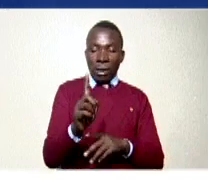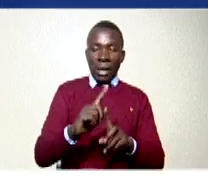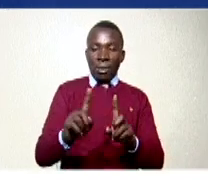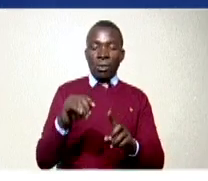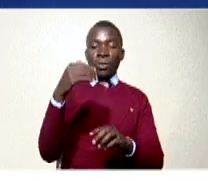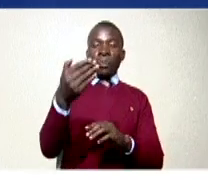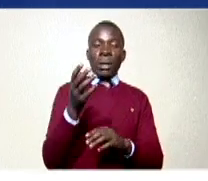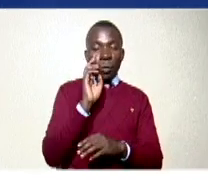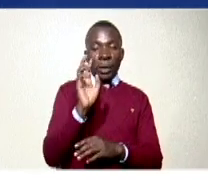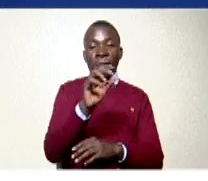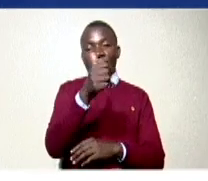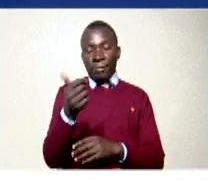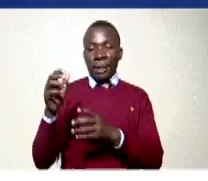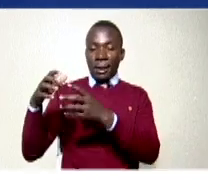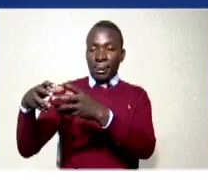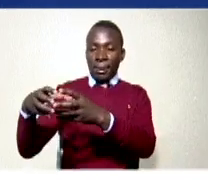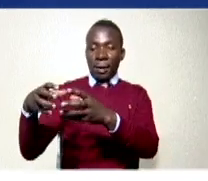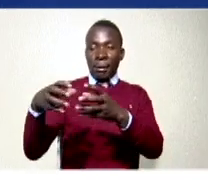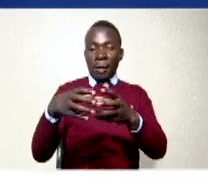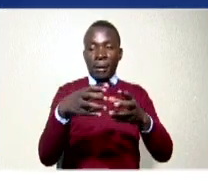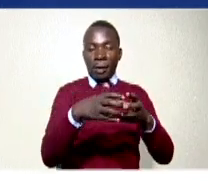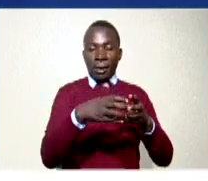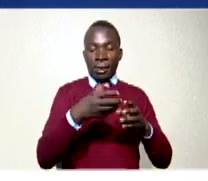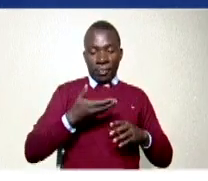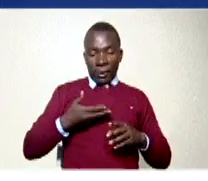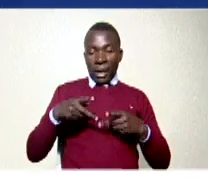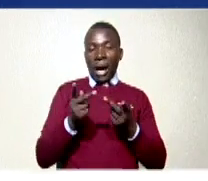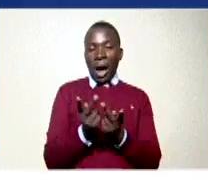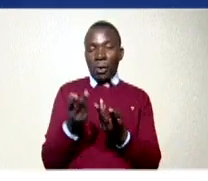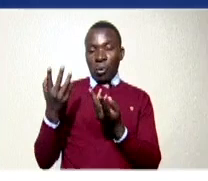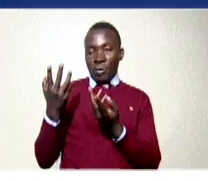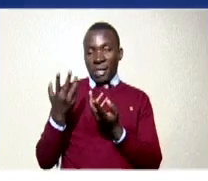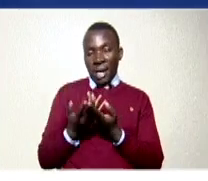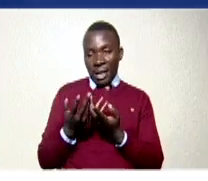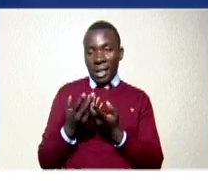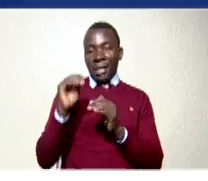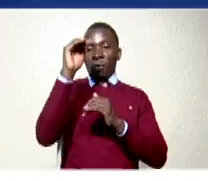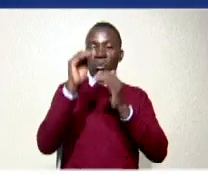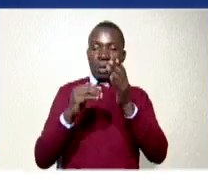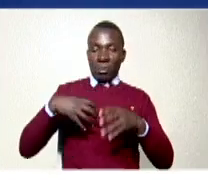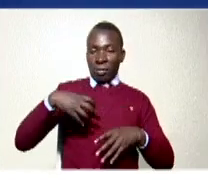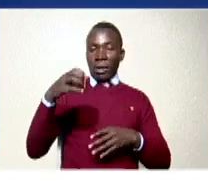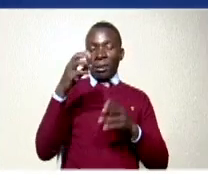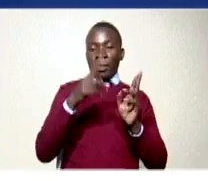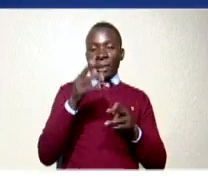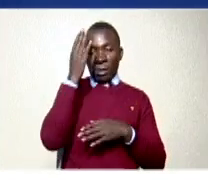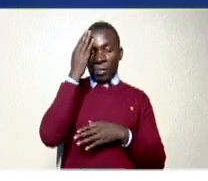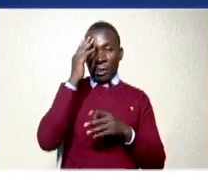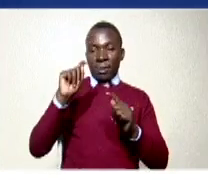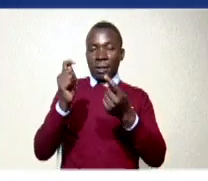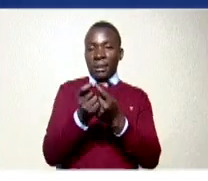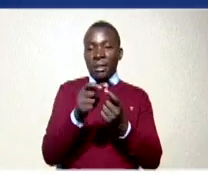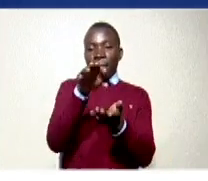tunareba n'ibindi byiciro bifite aho bihurira n'urwego rw'ubukungu murabizi rero buri gihembwe banki